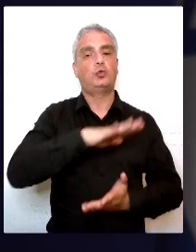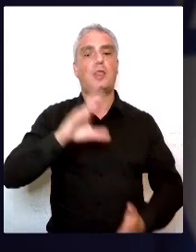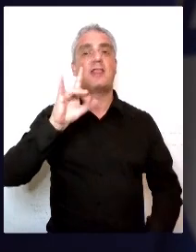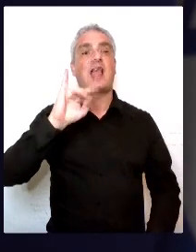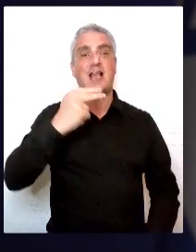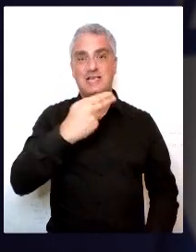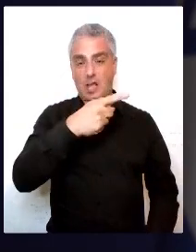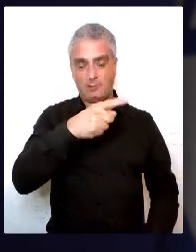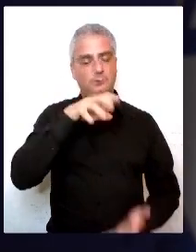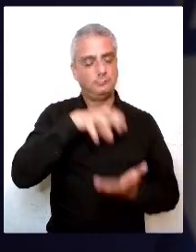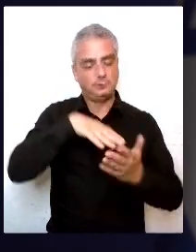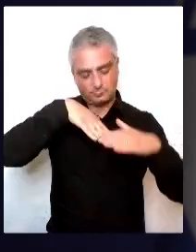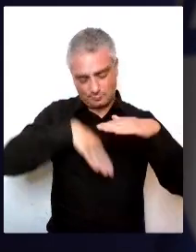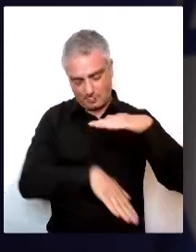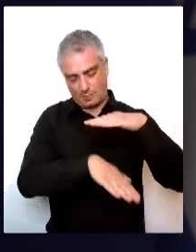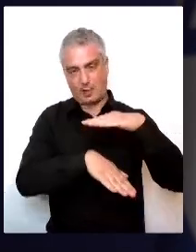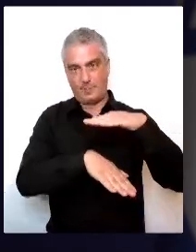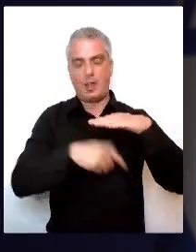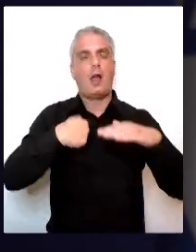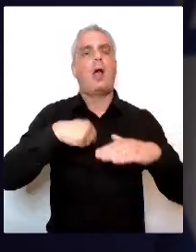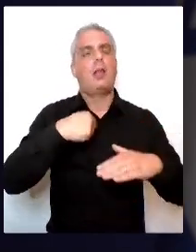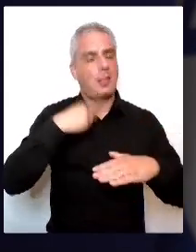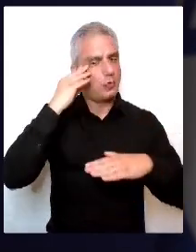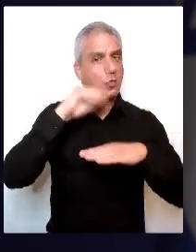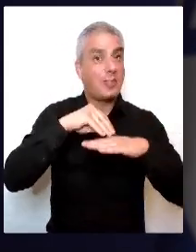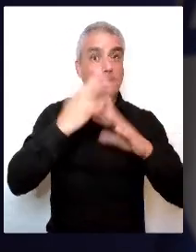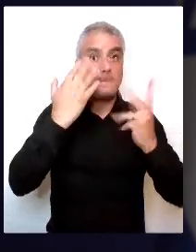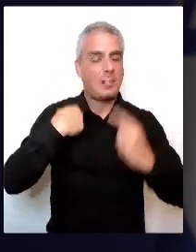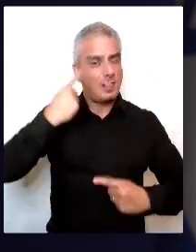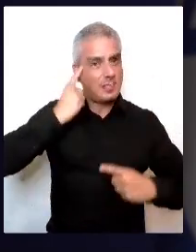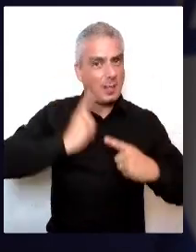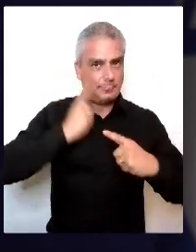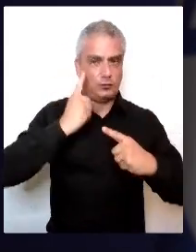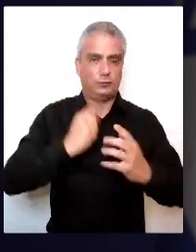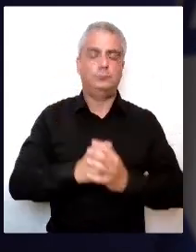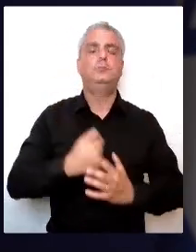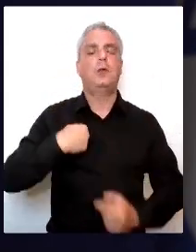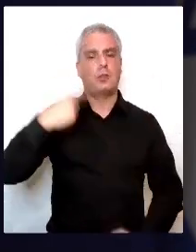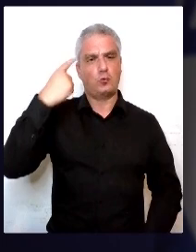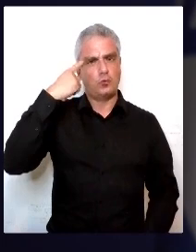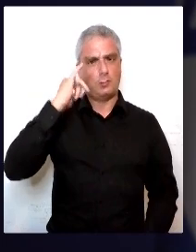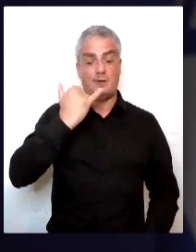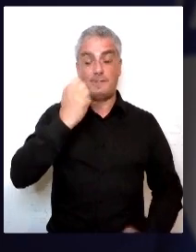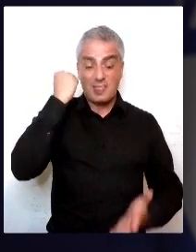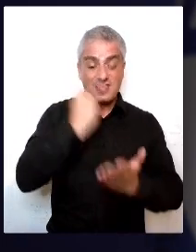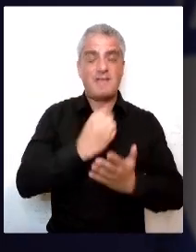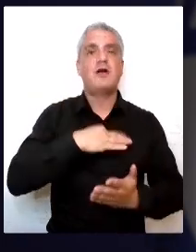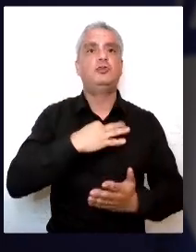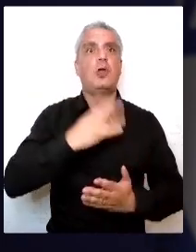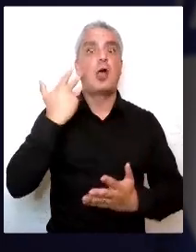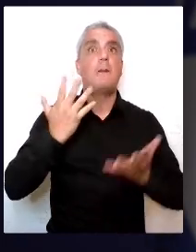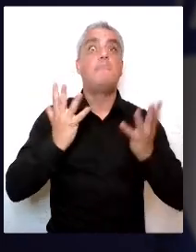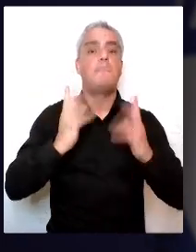בתוך מרחב תת קרקעי אנחנו נעדכן ברגע שנדע אנחנו יודעים שהתקיפה שלנו הייתה